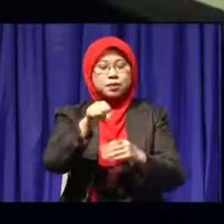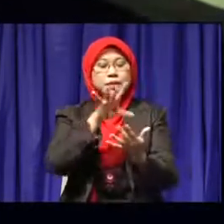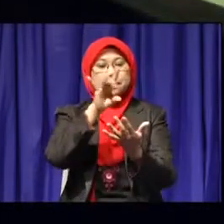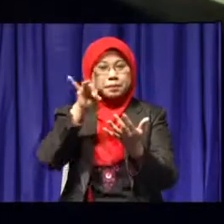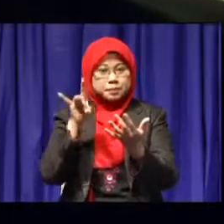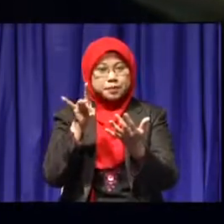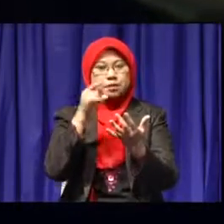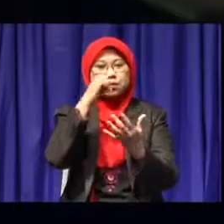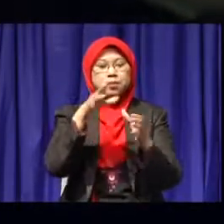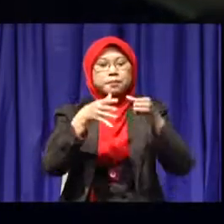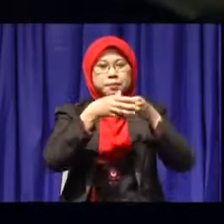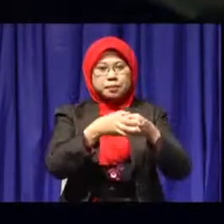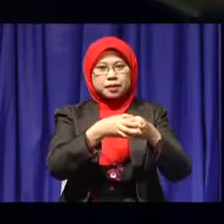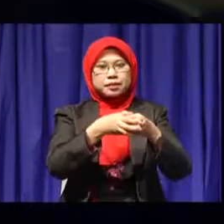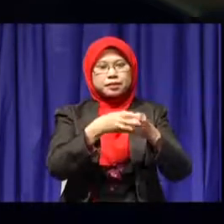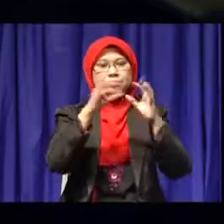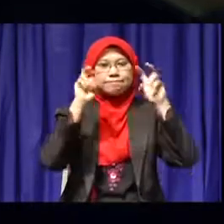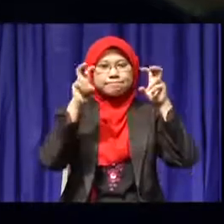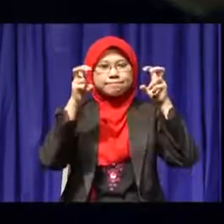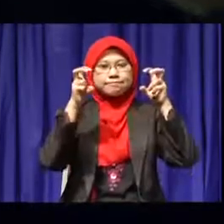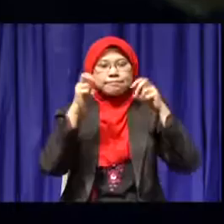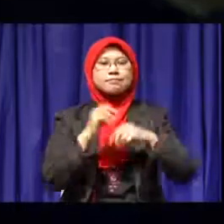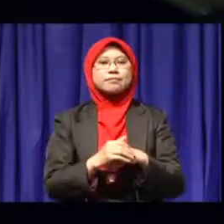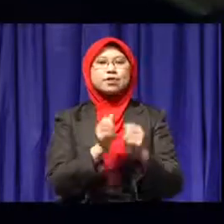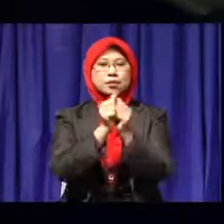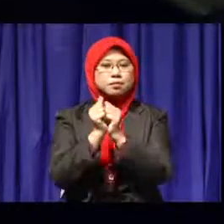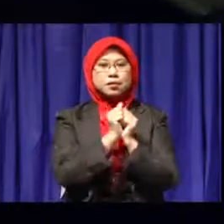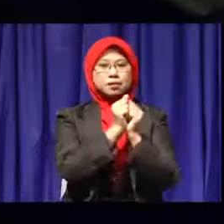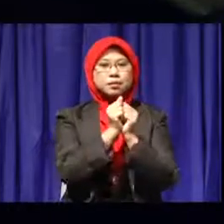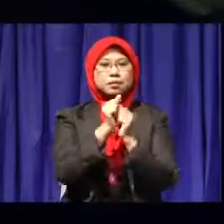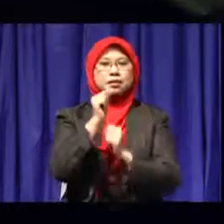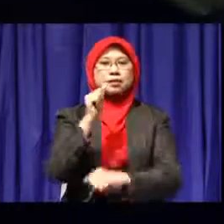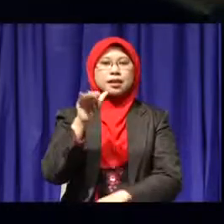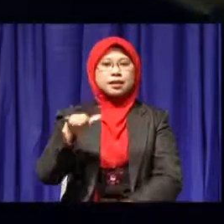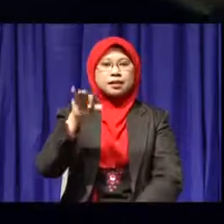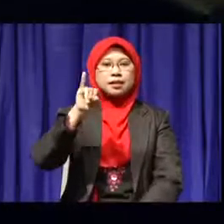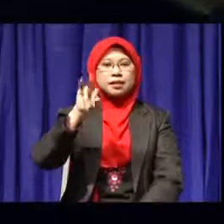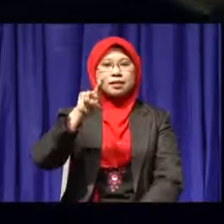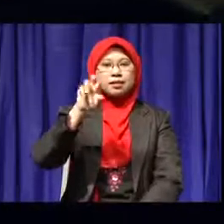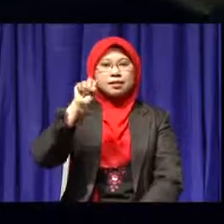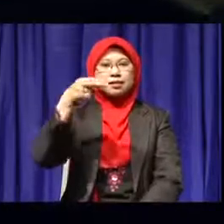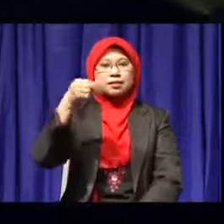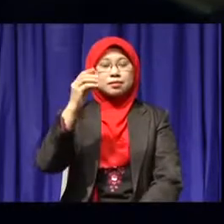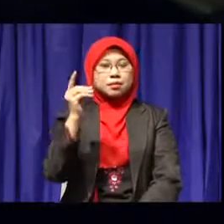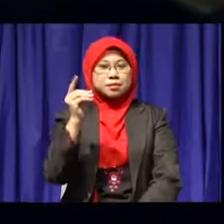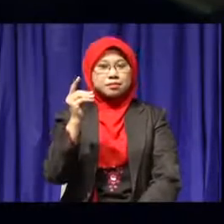pilihan dalam feces m dan ini dan bersama review Aisha Assalamualaikum Isya